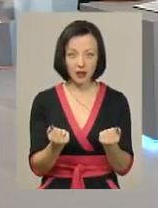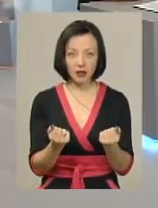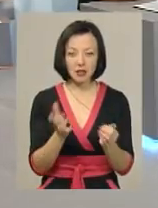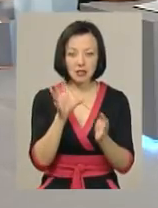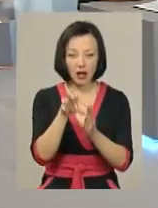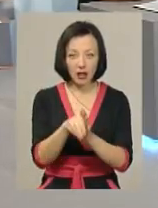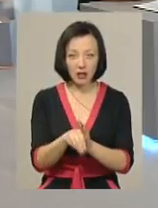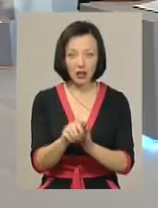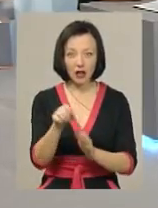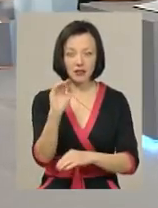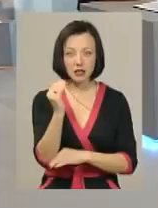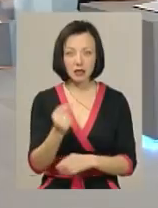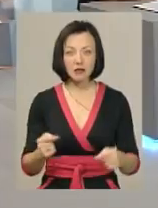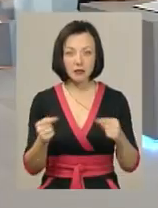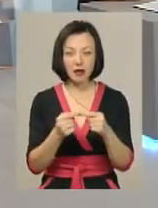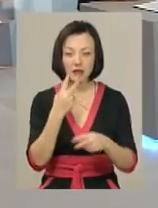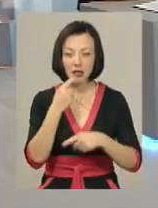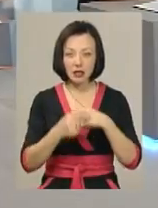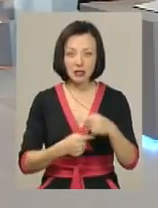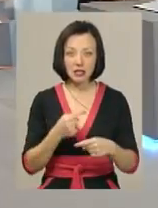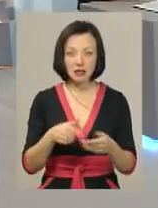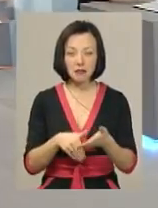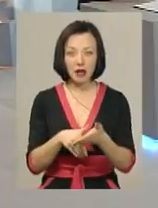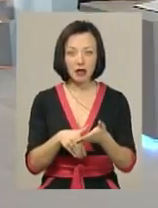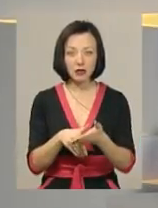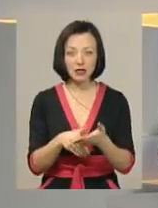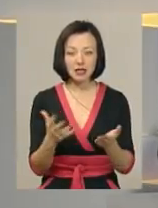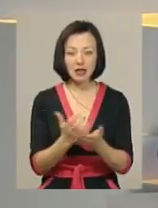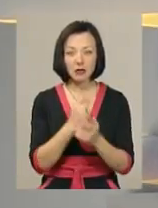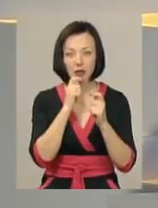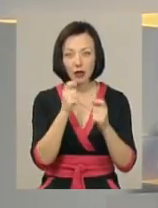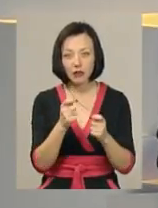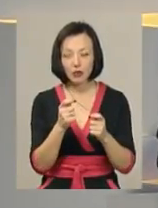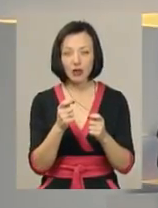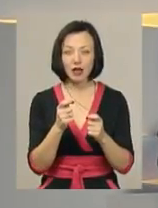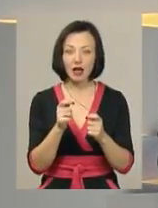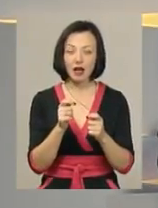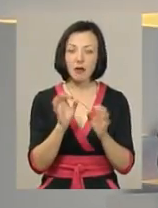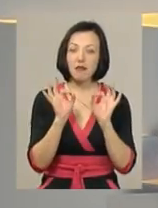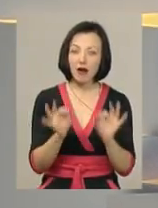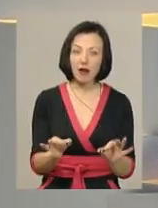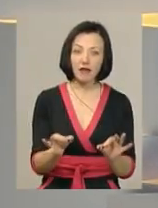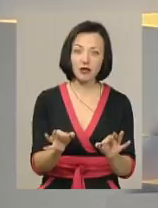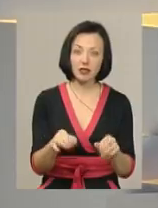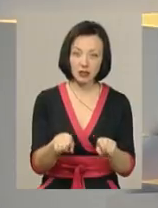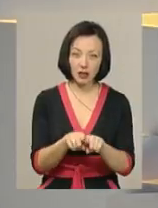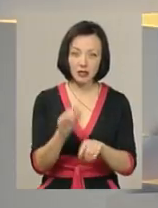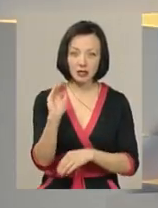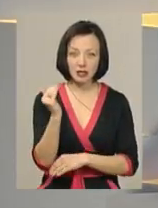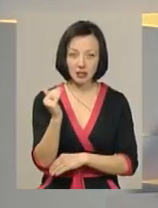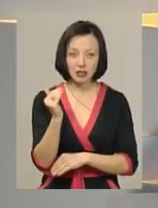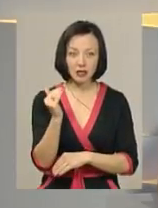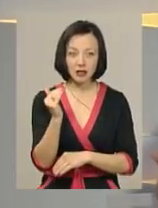закладає в ній певні от як традиційні є методи там знайти подарунок подарувати так е дитина